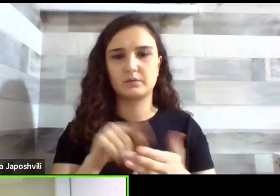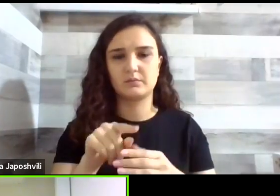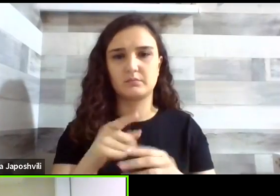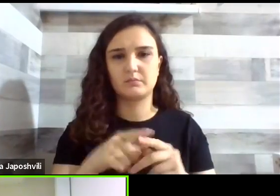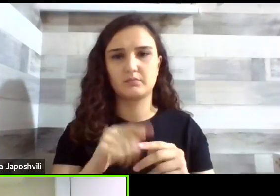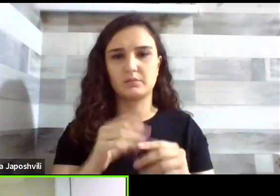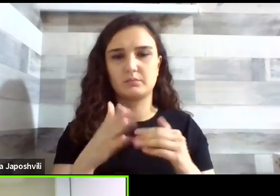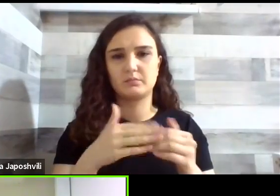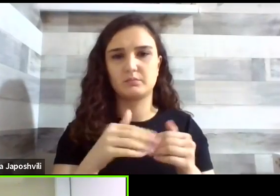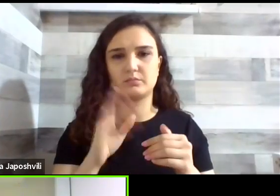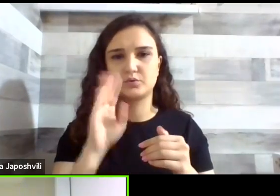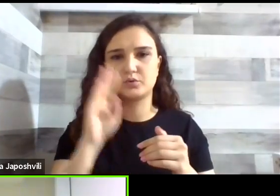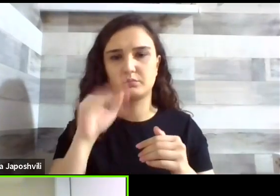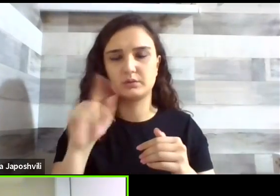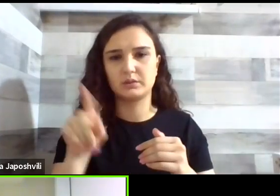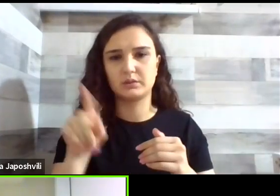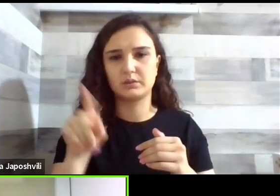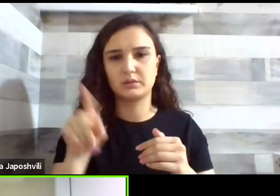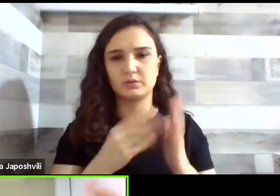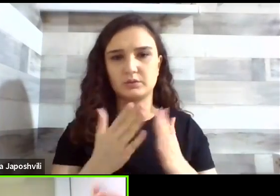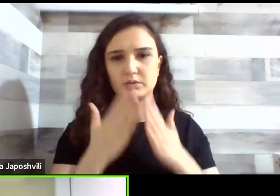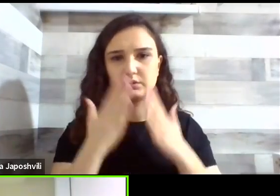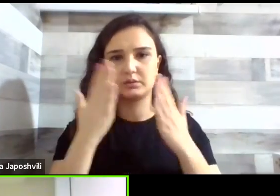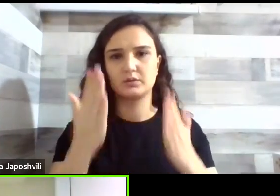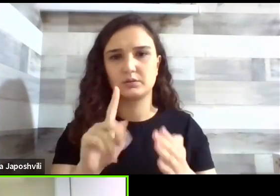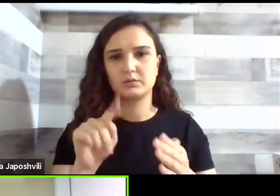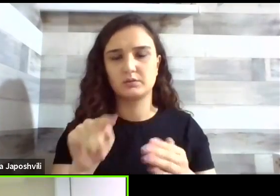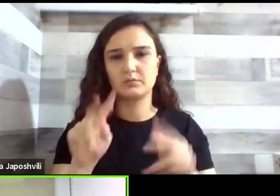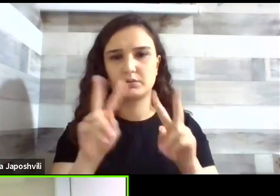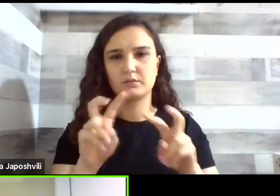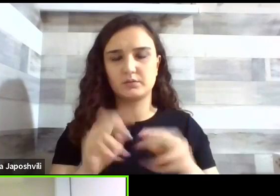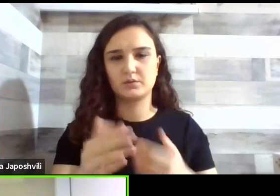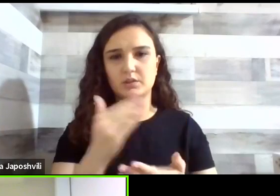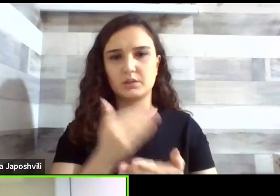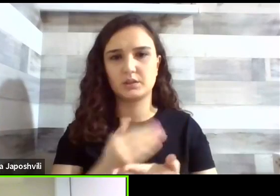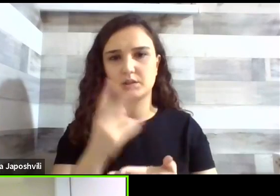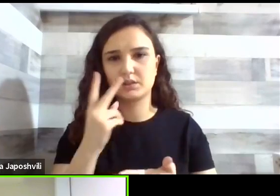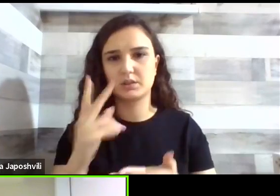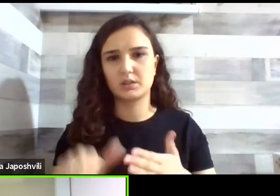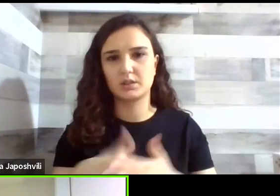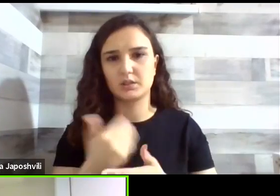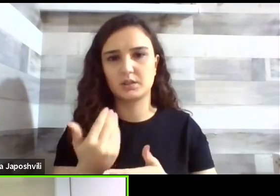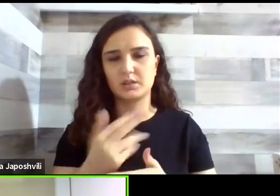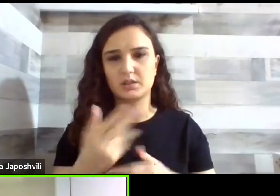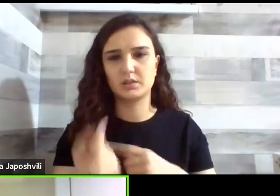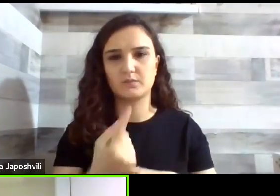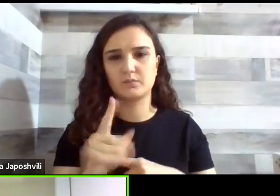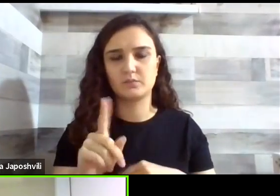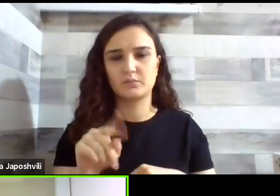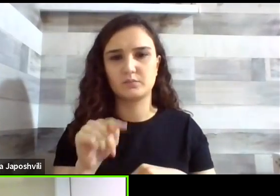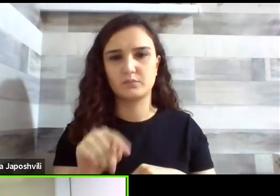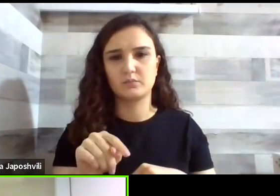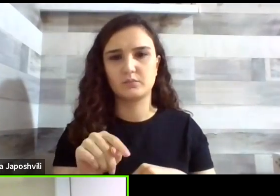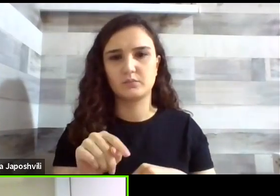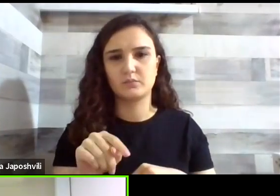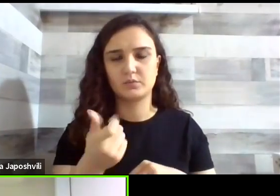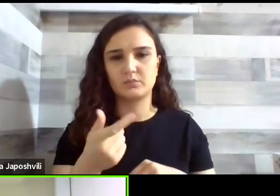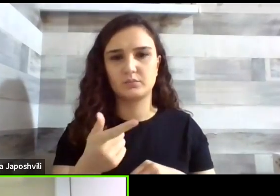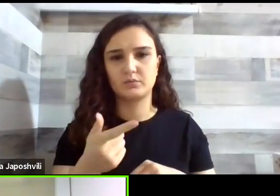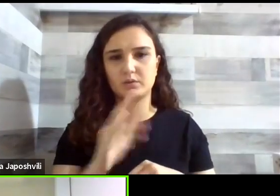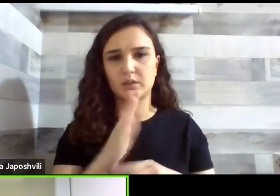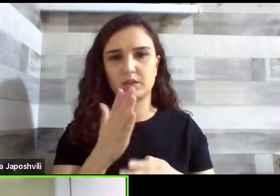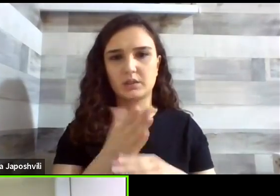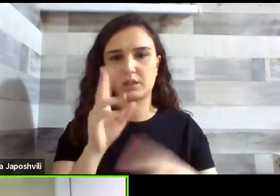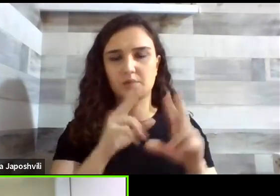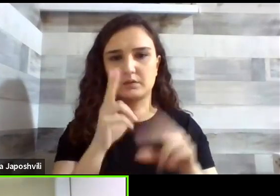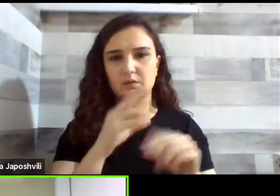პროვაიდერის, ან შობლის, ან ლიტერატურაში წაიკითხე, რაღაც ამ კვლევის შედეგს გაეცანი ახალს და აღმოაჩენ რომ უი, ეს ნიუანსი არ